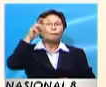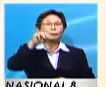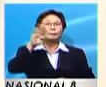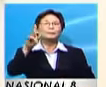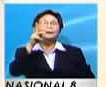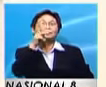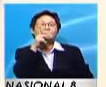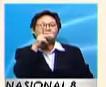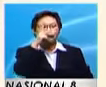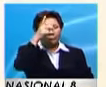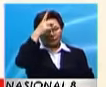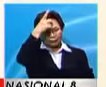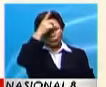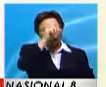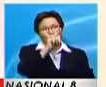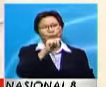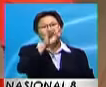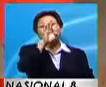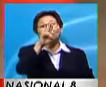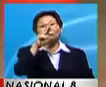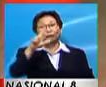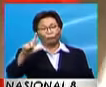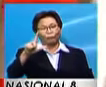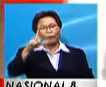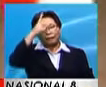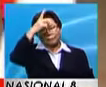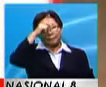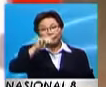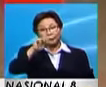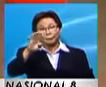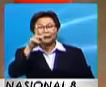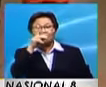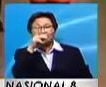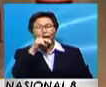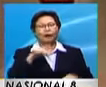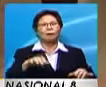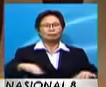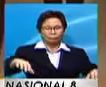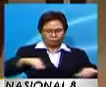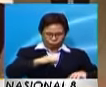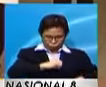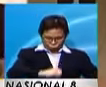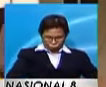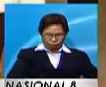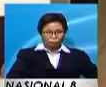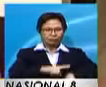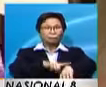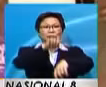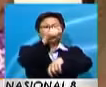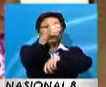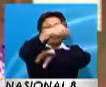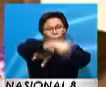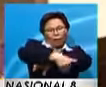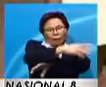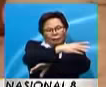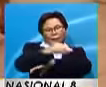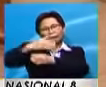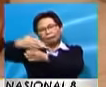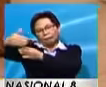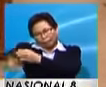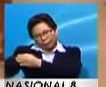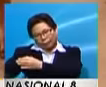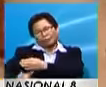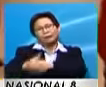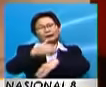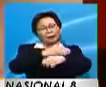besar Kedah jatuh Syaiful Aziz Zainal Abidin Jose yang mampu so menjalani pembedahan kira-kira 10 malam tadi dan selesai